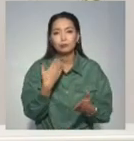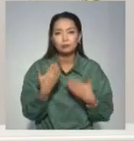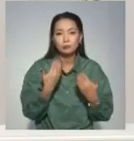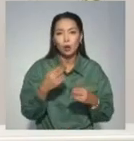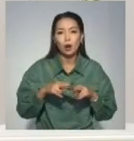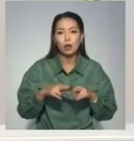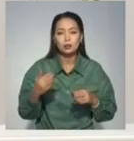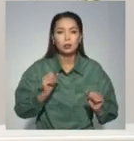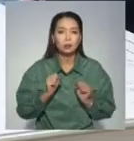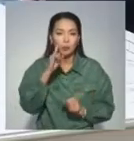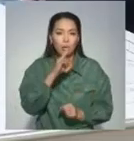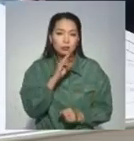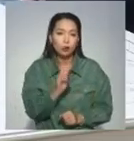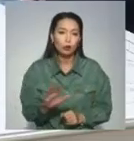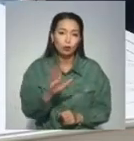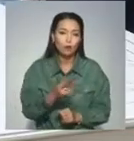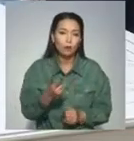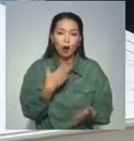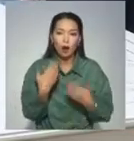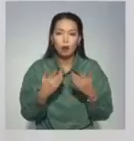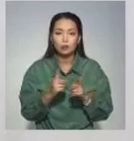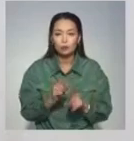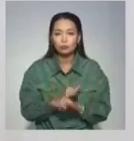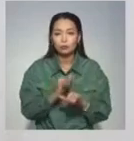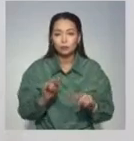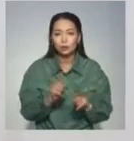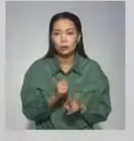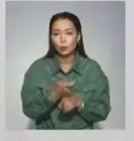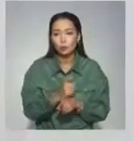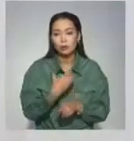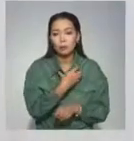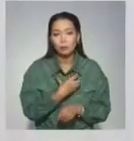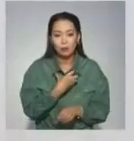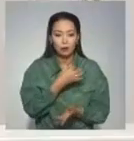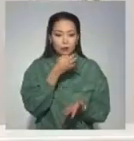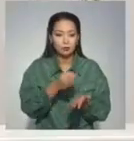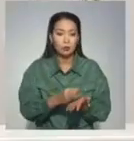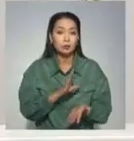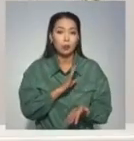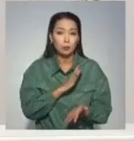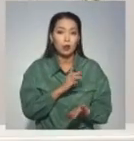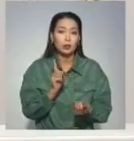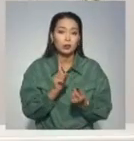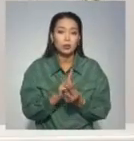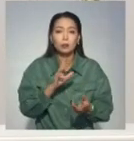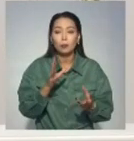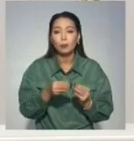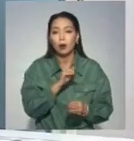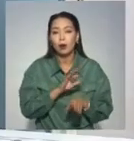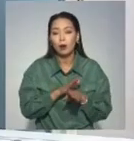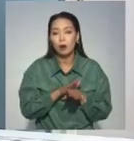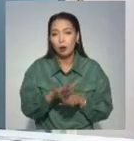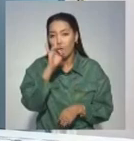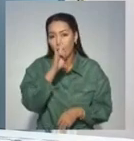сапары Қазақстан мен Еуроодақ арасындағы қарым-қатынастарды нығайту тұрғысынан өте маңызды екенін атап өтті. Кездесу барысында Қазақстан